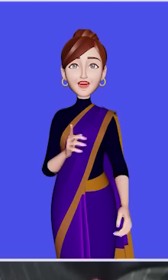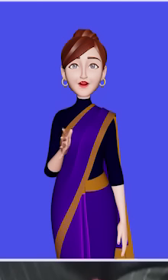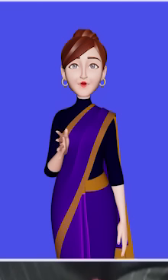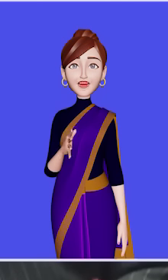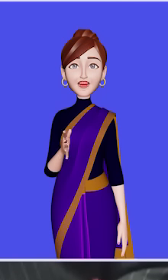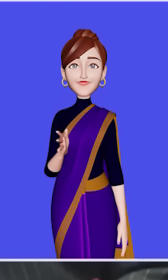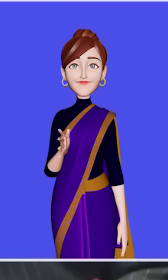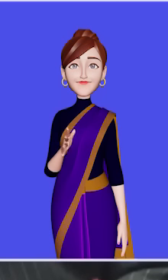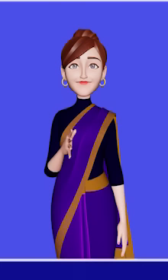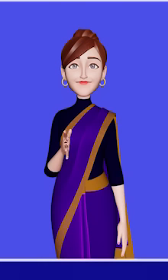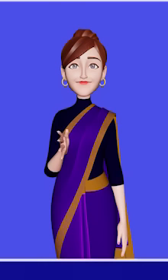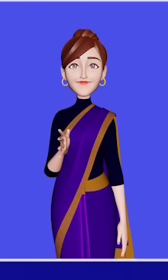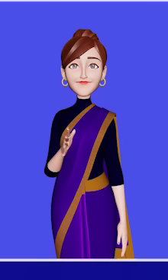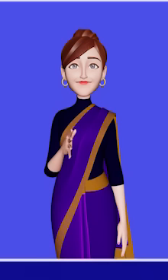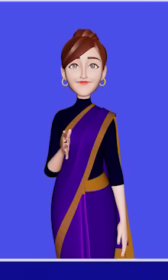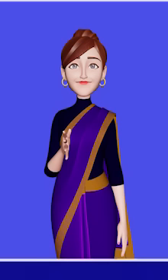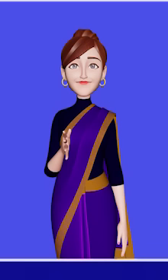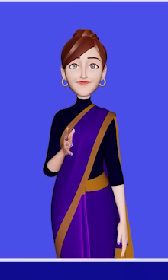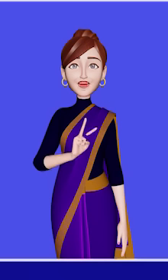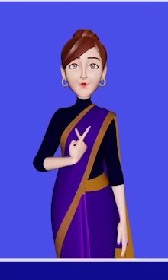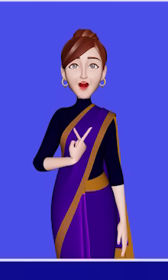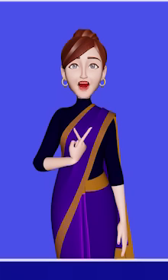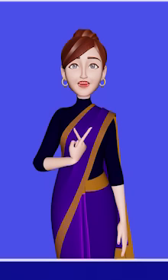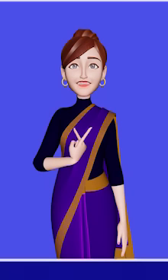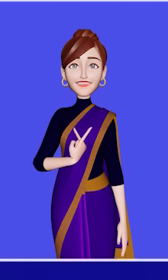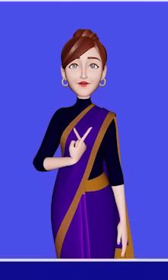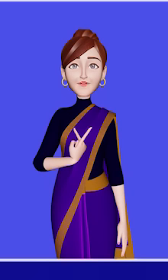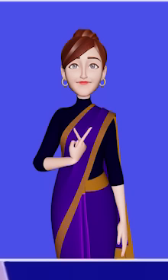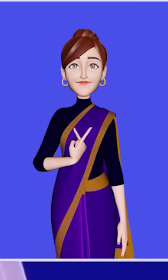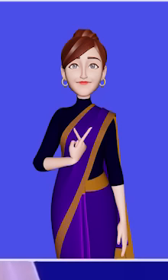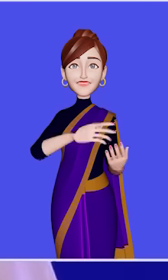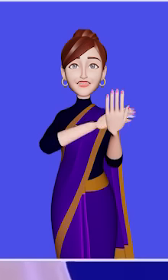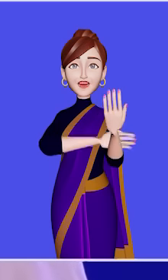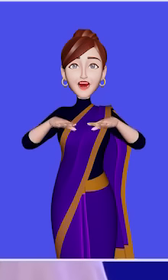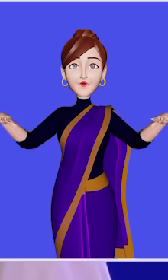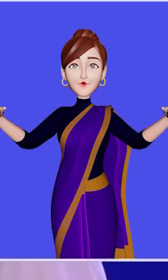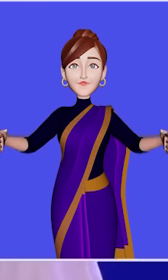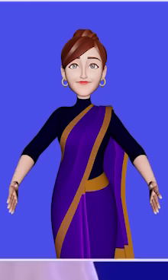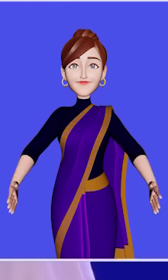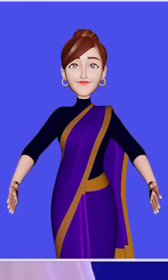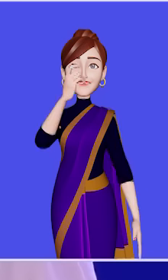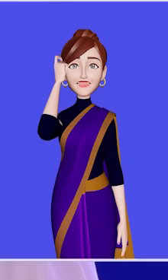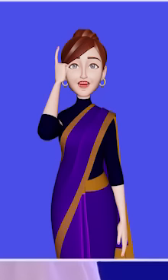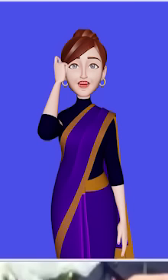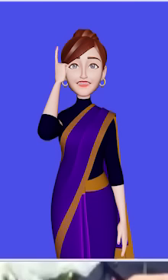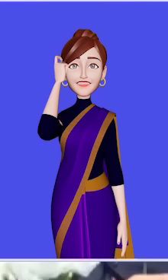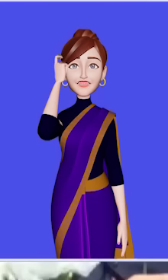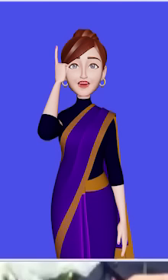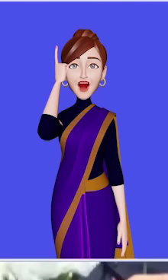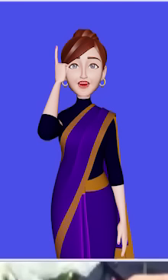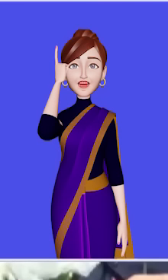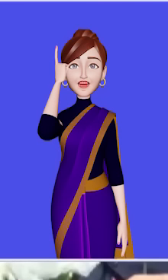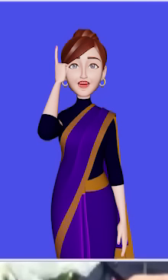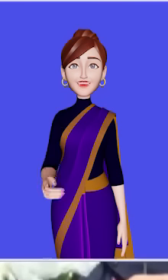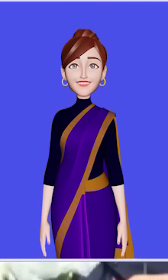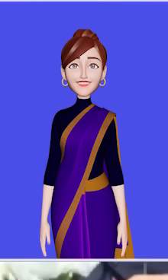और वो टर्निंग पॉइंट सभ्यता की दिशा रीसेट करता है। और वहीं